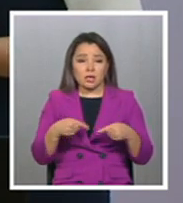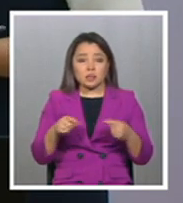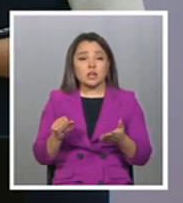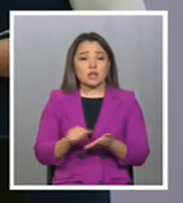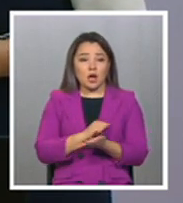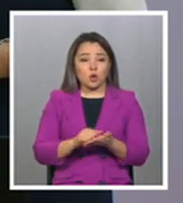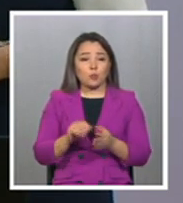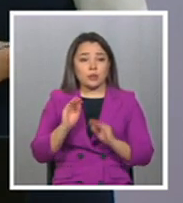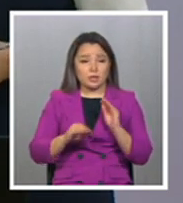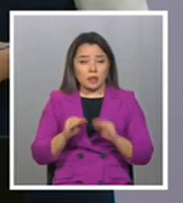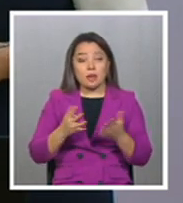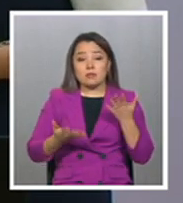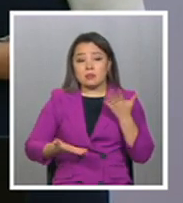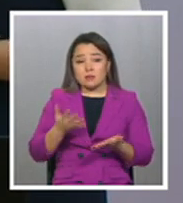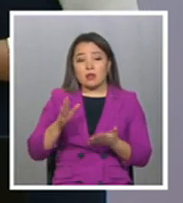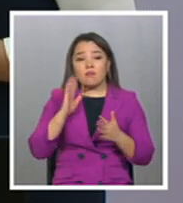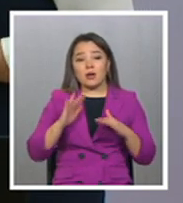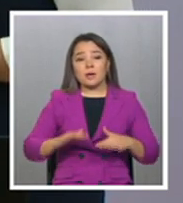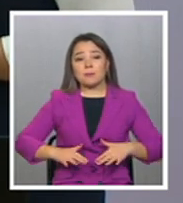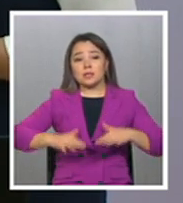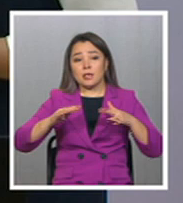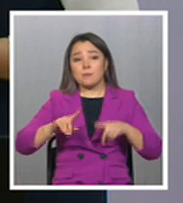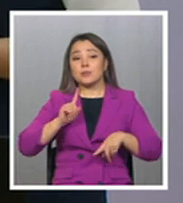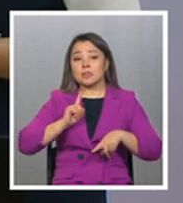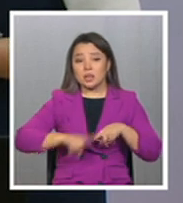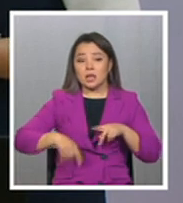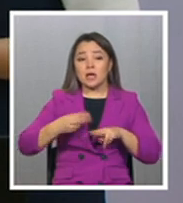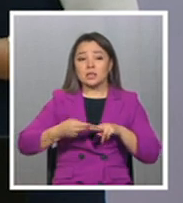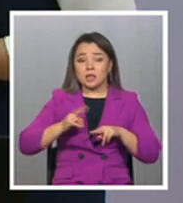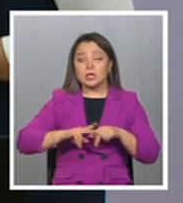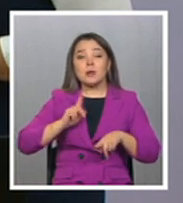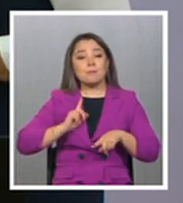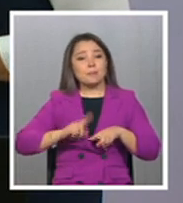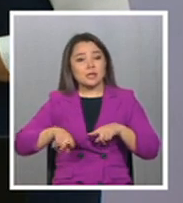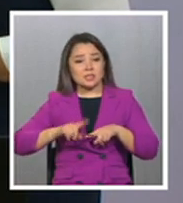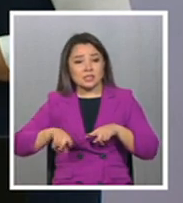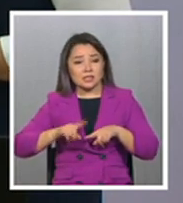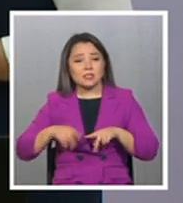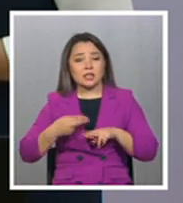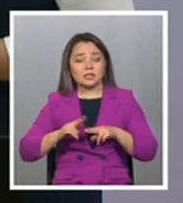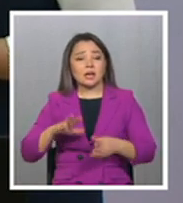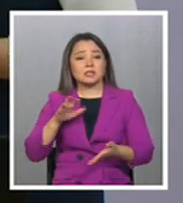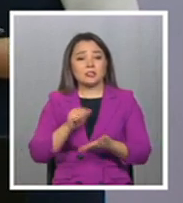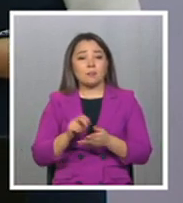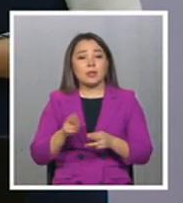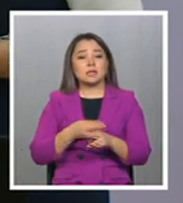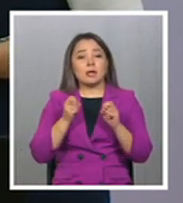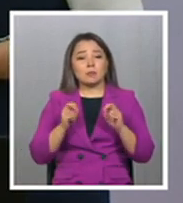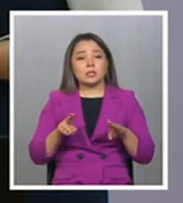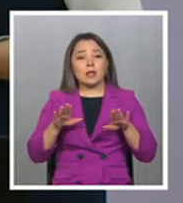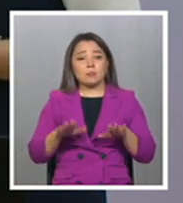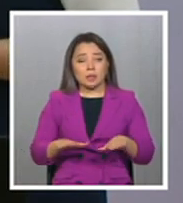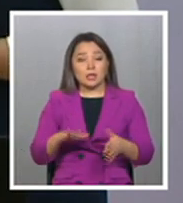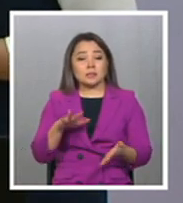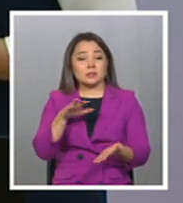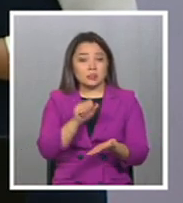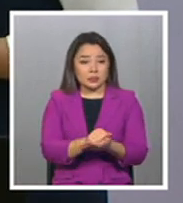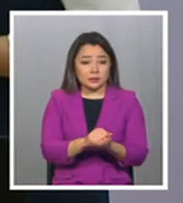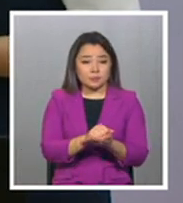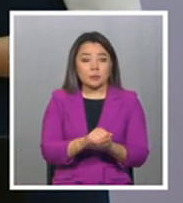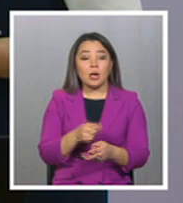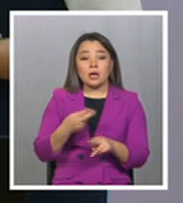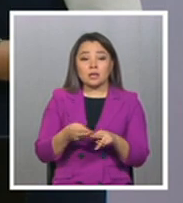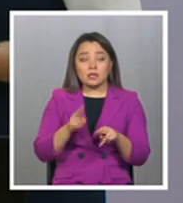А если вода резко поднимается, то надо быстрее занять безопасное место.